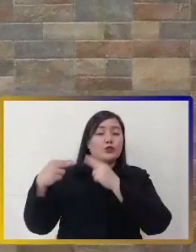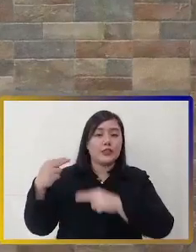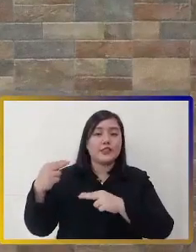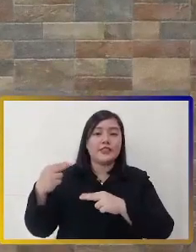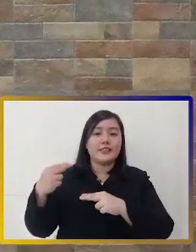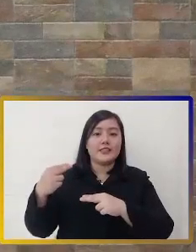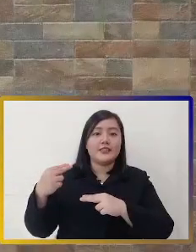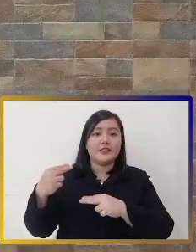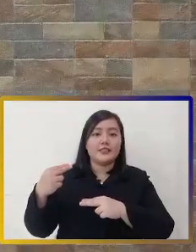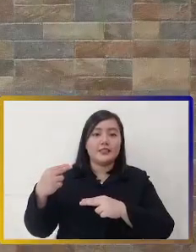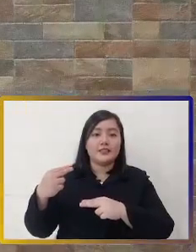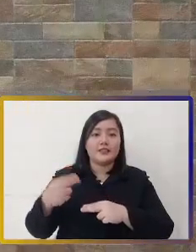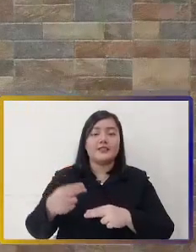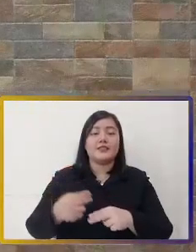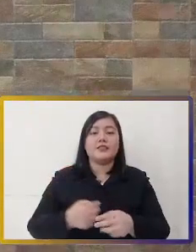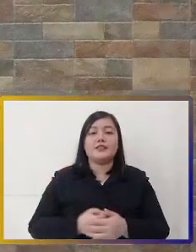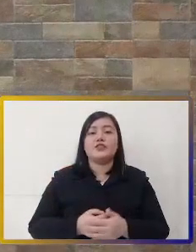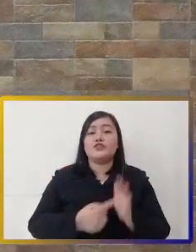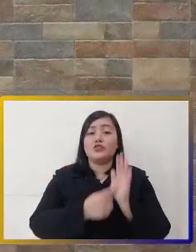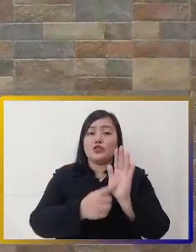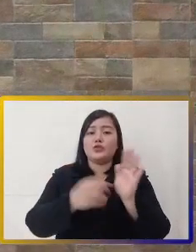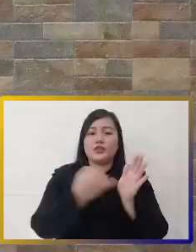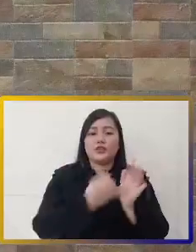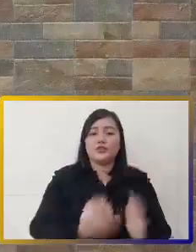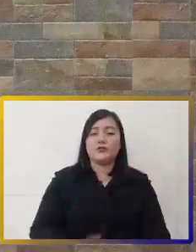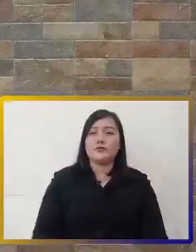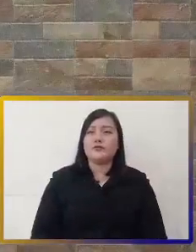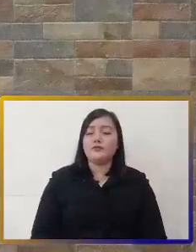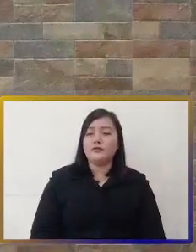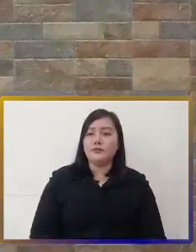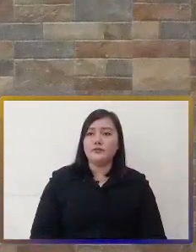po, makita natin dito mga kapatid. Sabi ko nga po sa inyo kanina, ito